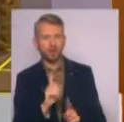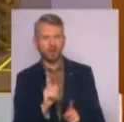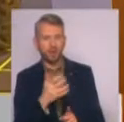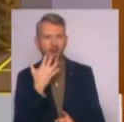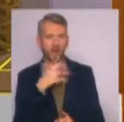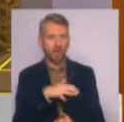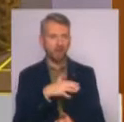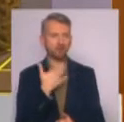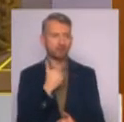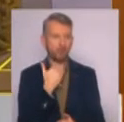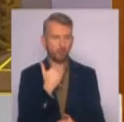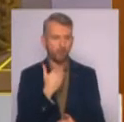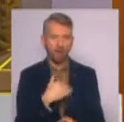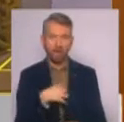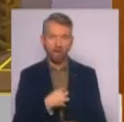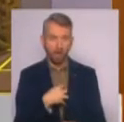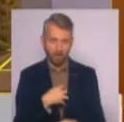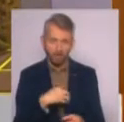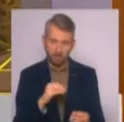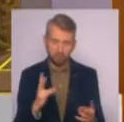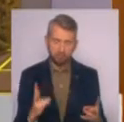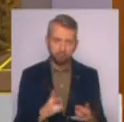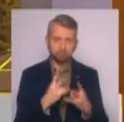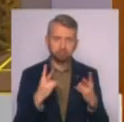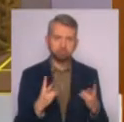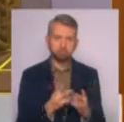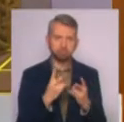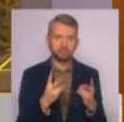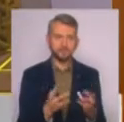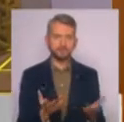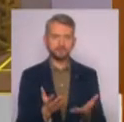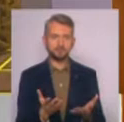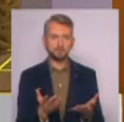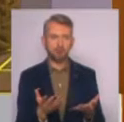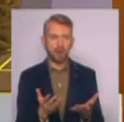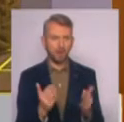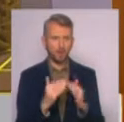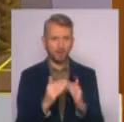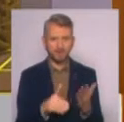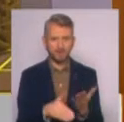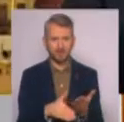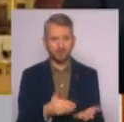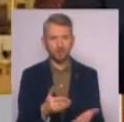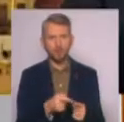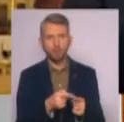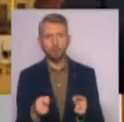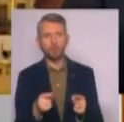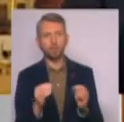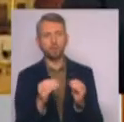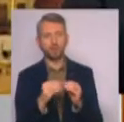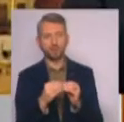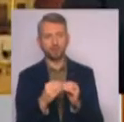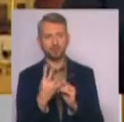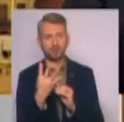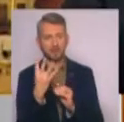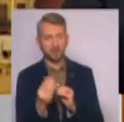гарячі напої, теплі напої, і, ну такі домашні засоби, протягом